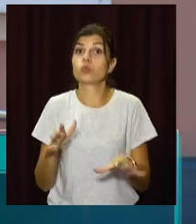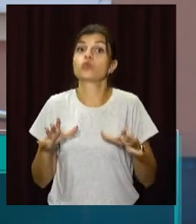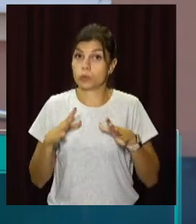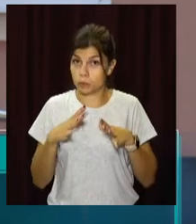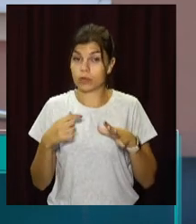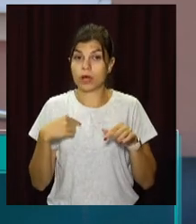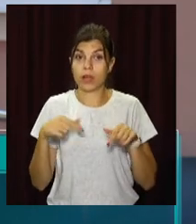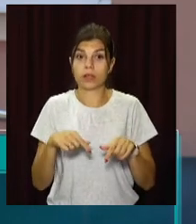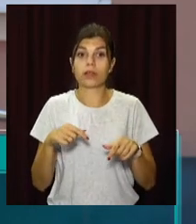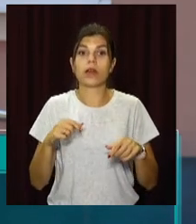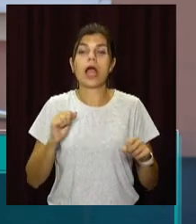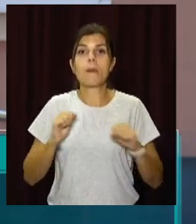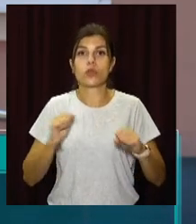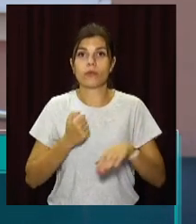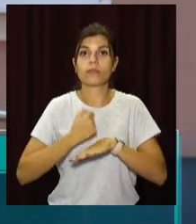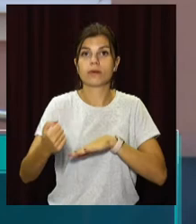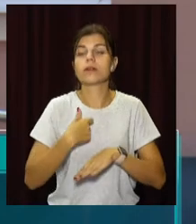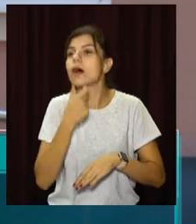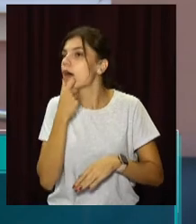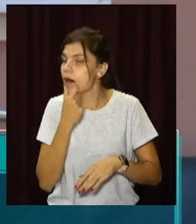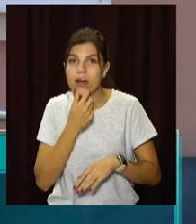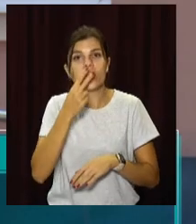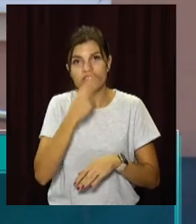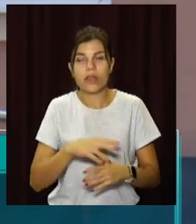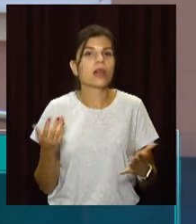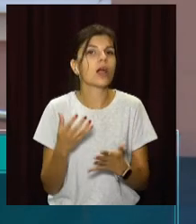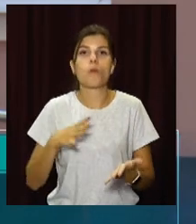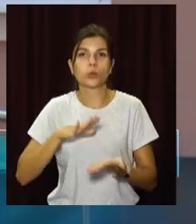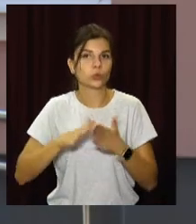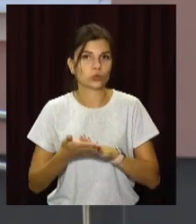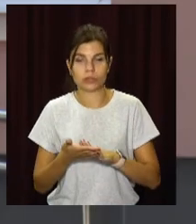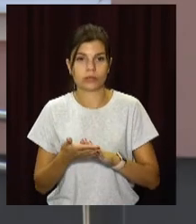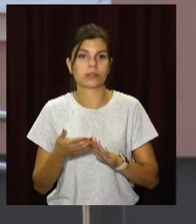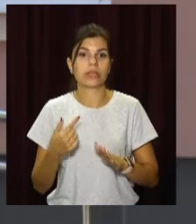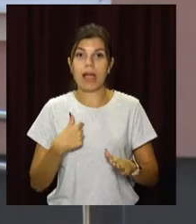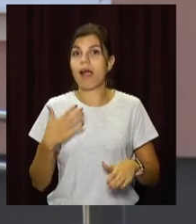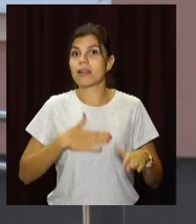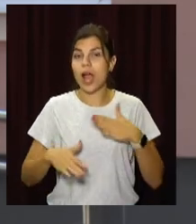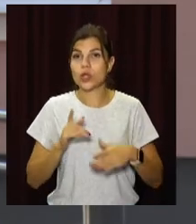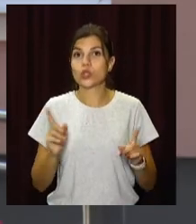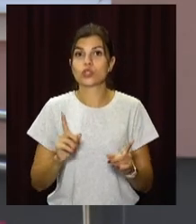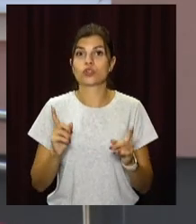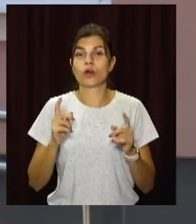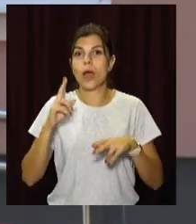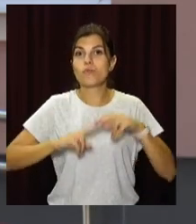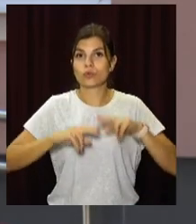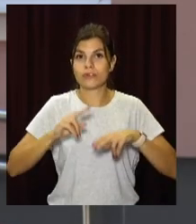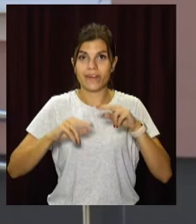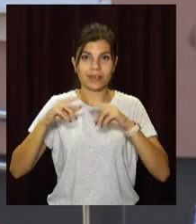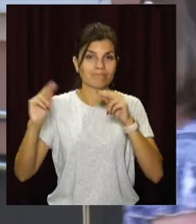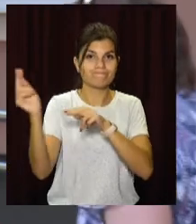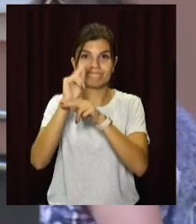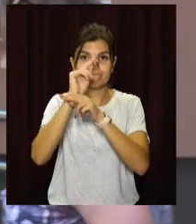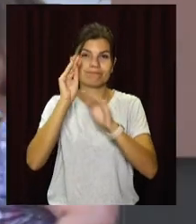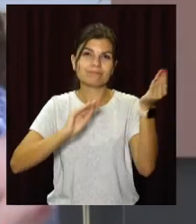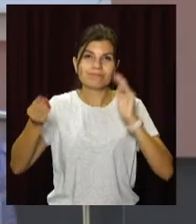перебував в відрядженні і бачив, в якому стані вона знаходилась. Радий, що будівельні роботи і